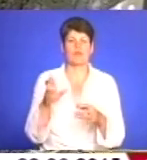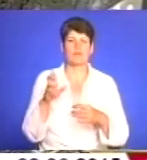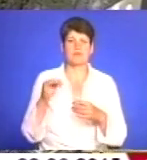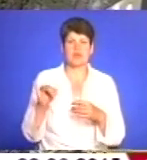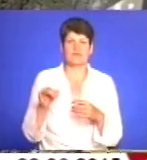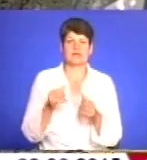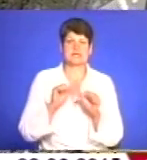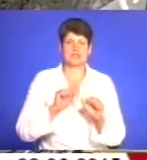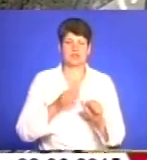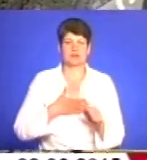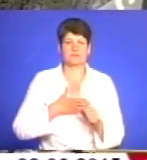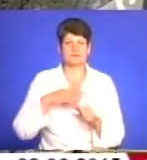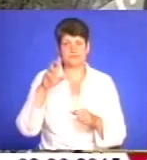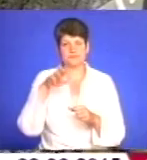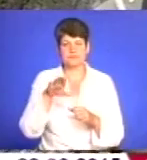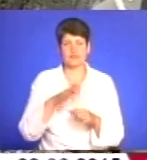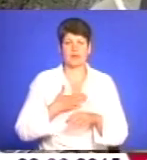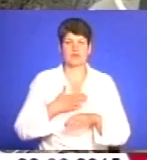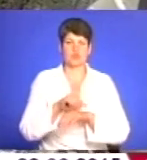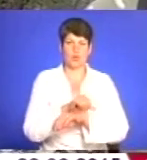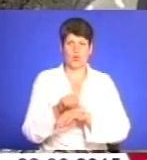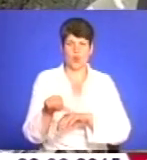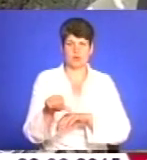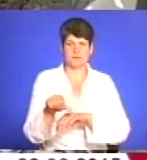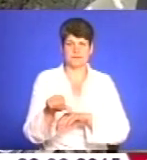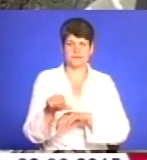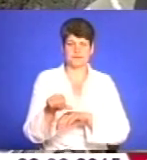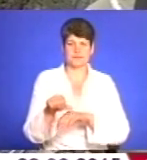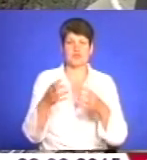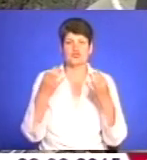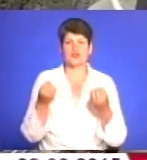нашої батьківщини, наші кордони. Ось, і